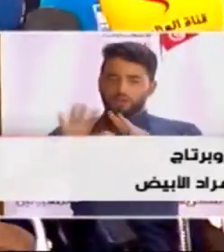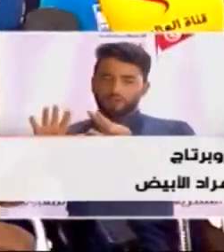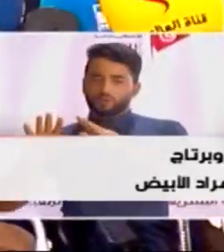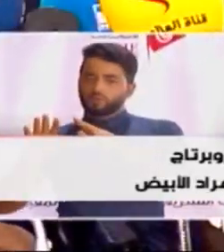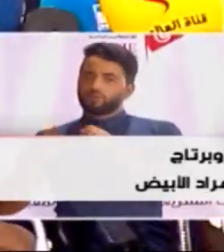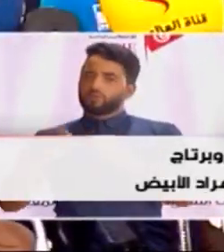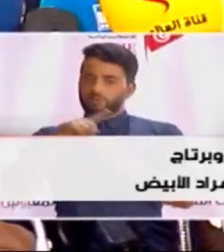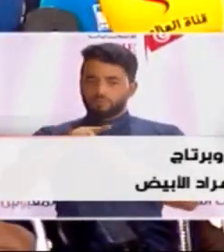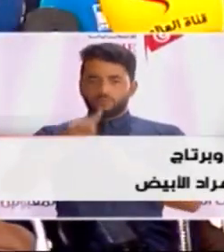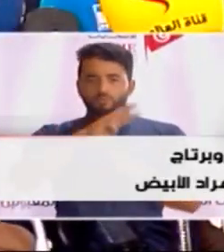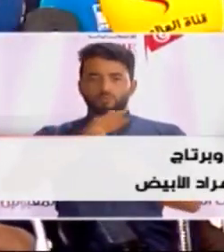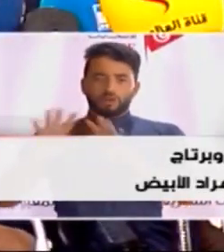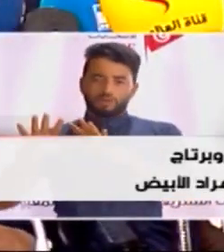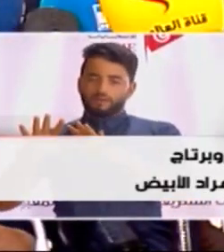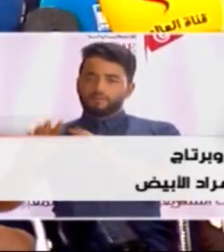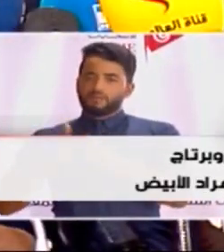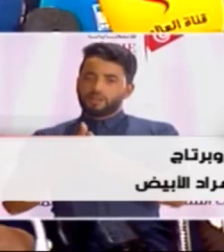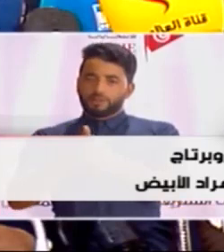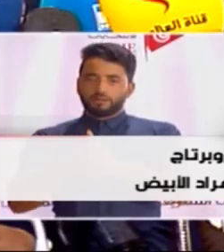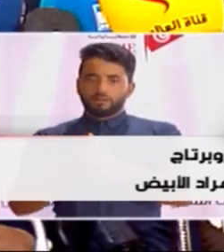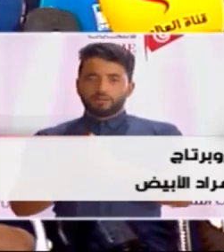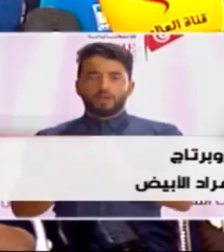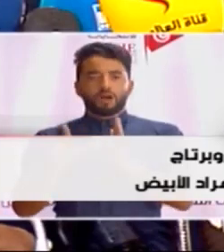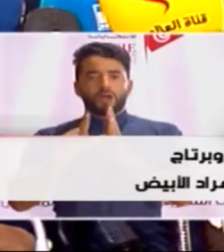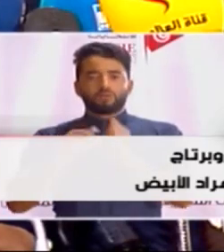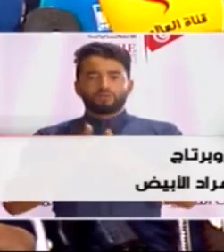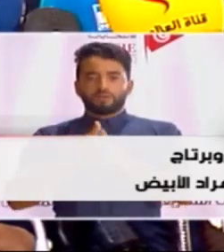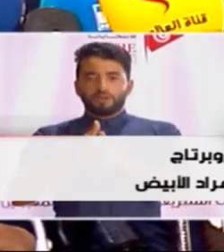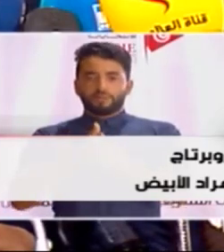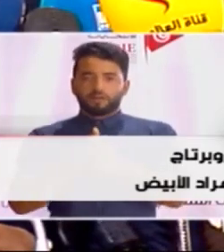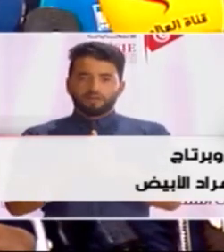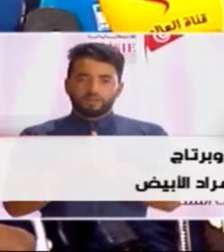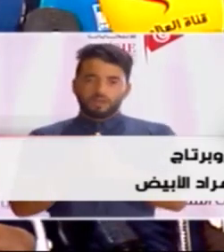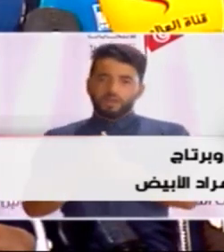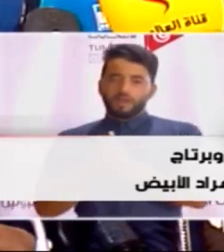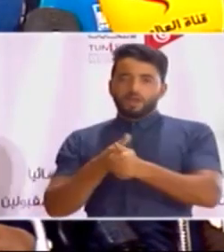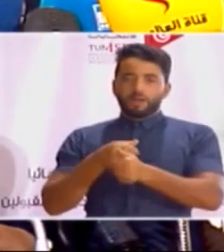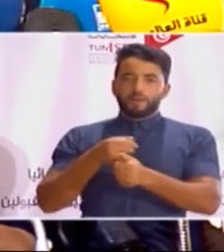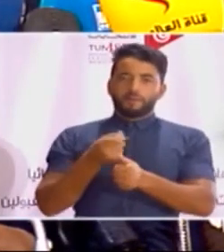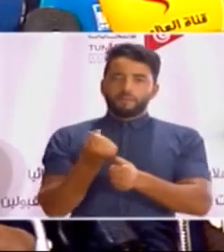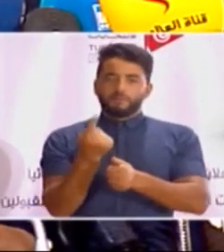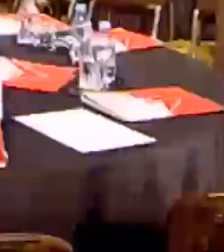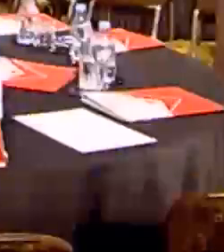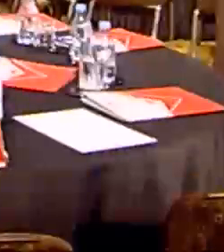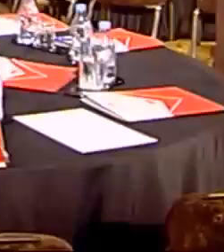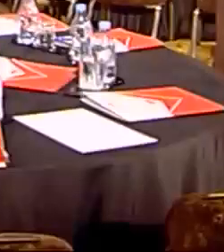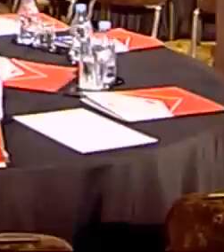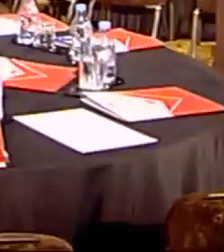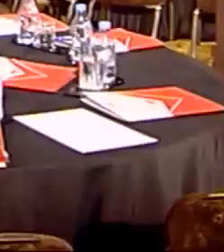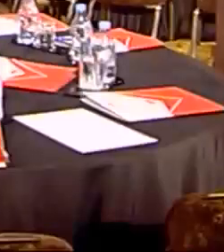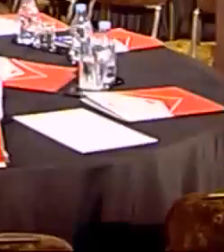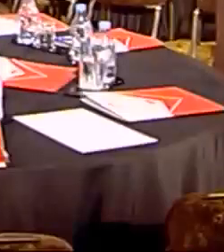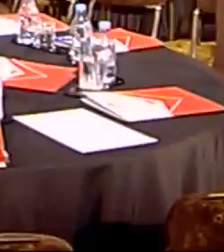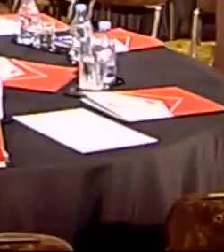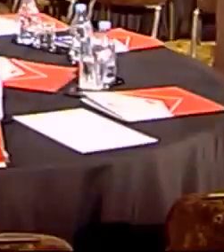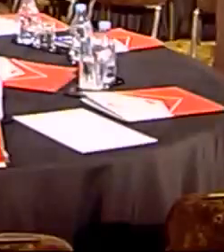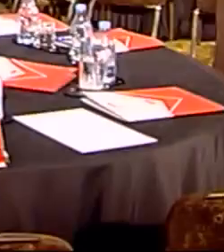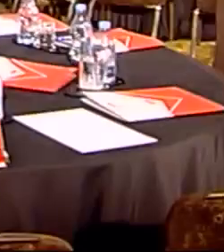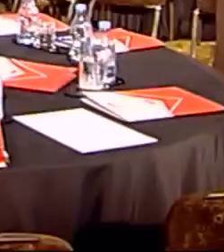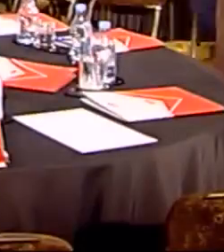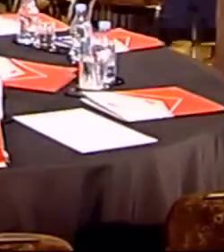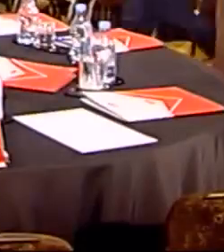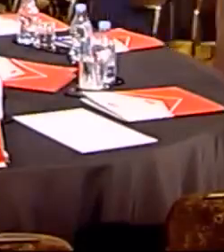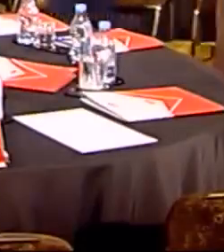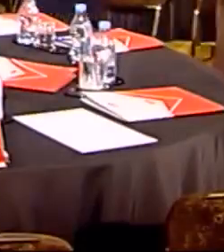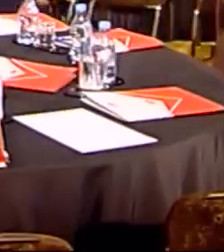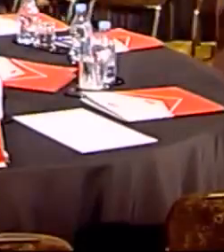لورقه الاقتراع التي سيتم اعتمادها في الانتخابات الرئاسيه والتي تتضمن ترتيب المترشحين و اسمائهم